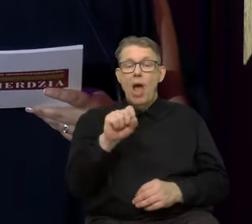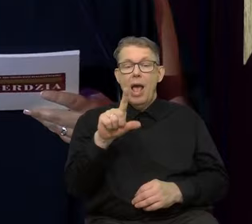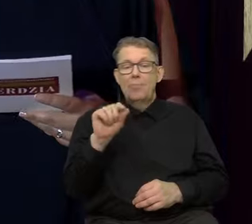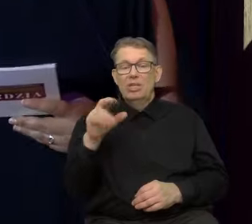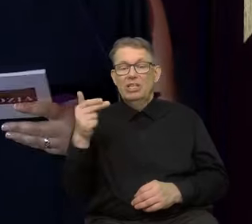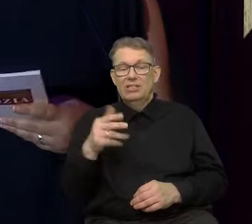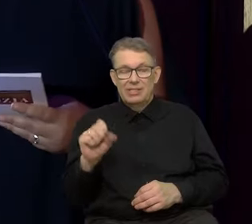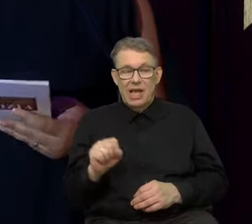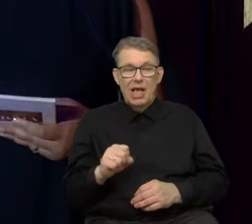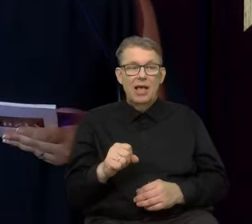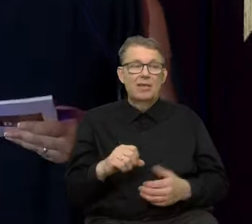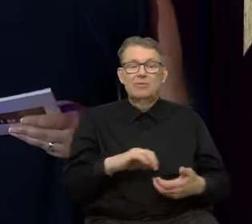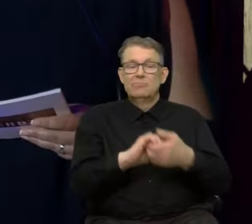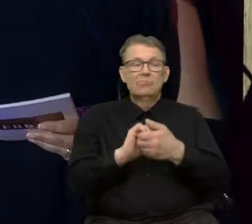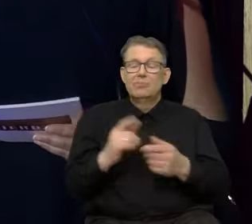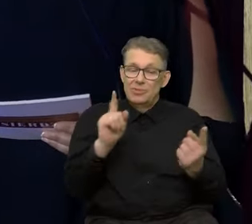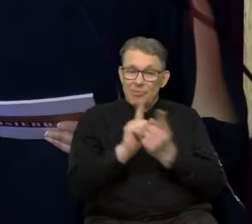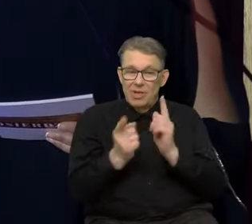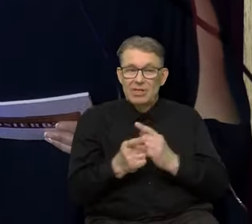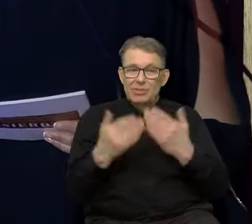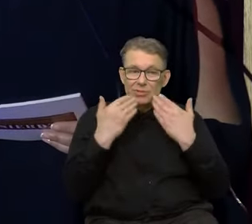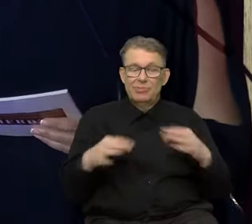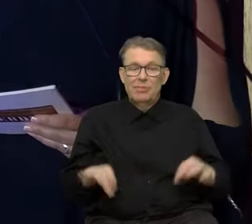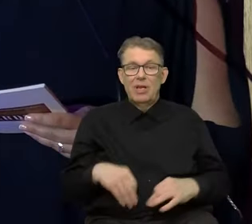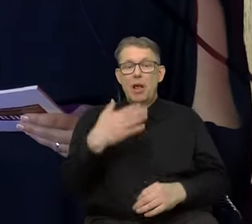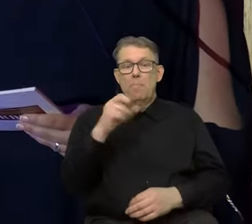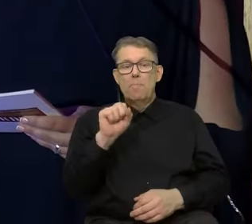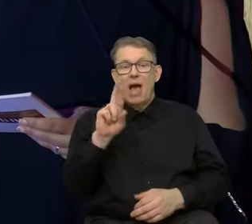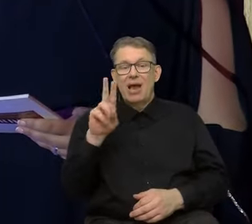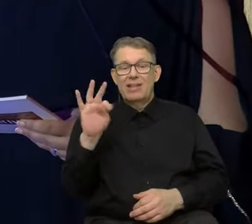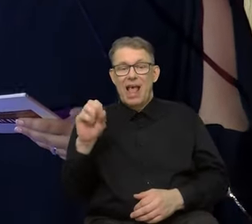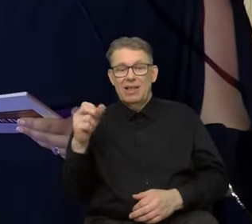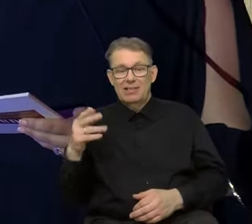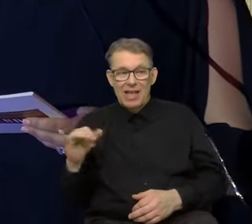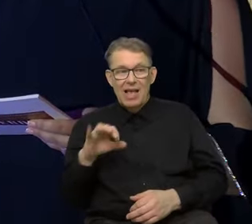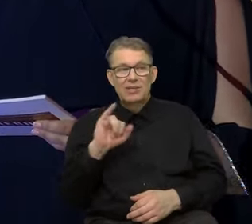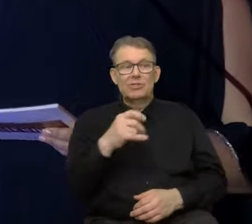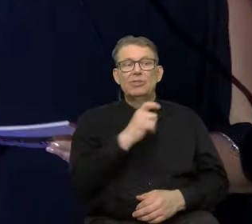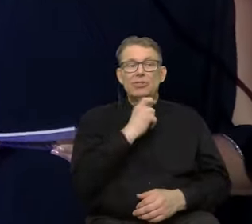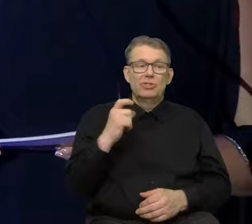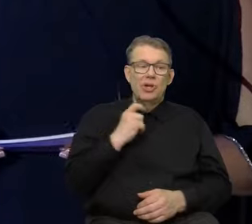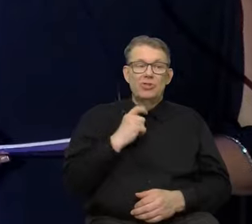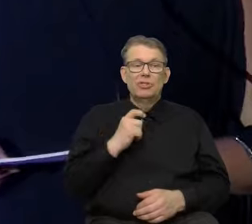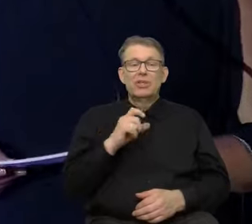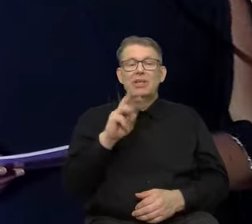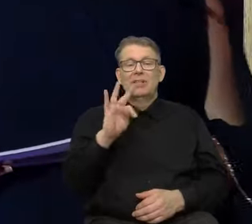spotkanie dziękuję Państwu Teresa Margańska i ksiądz Wojciech Trzaska.